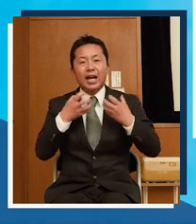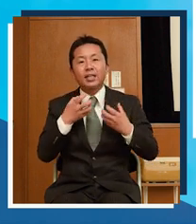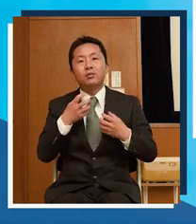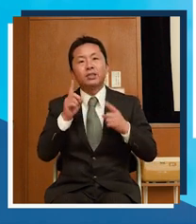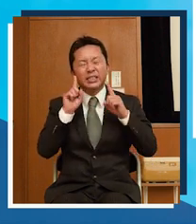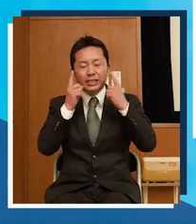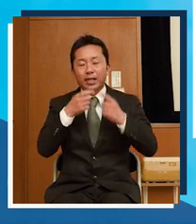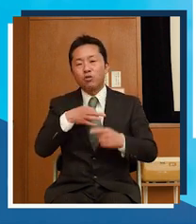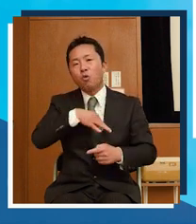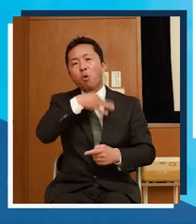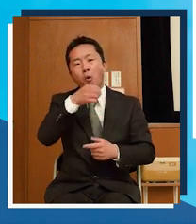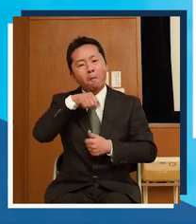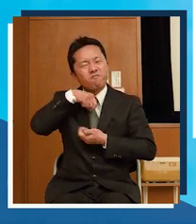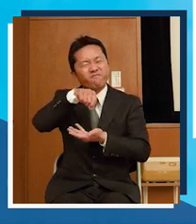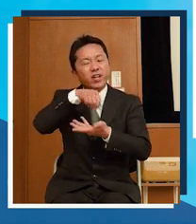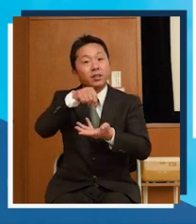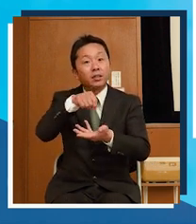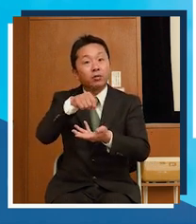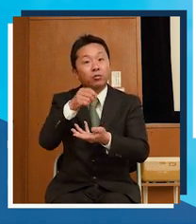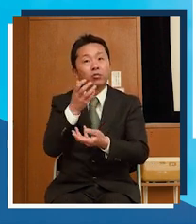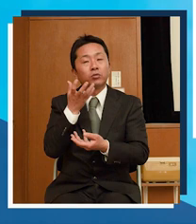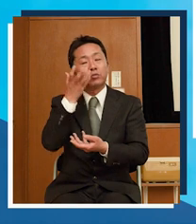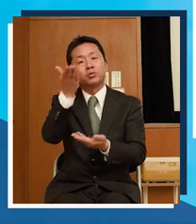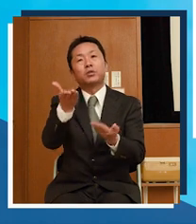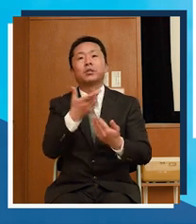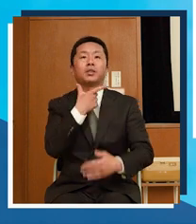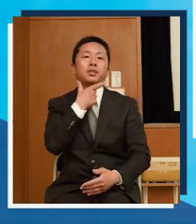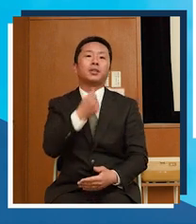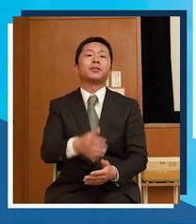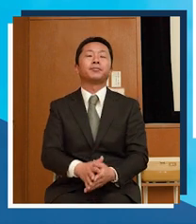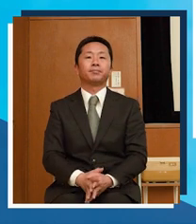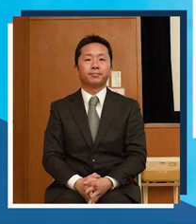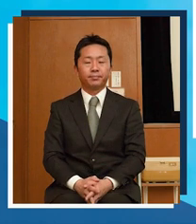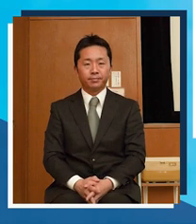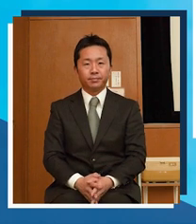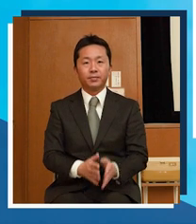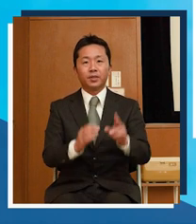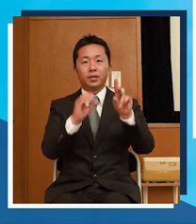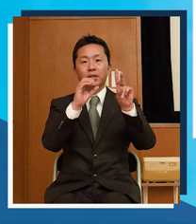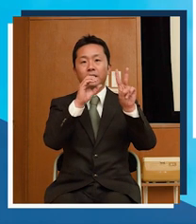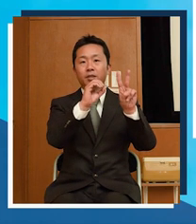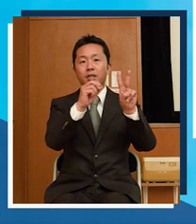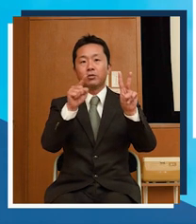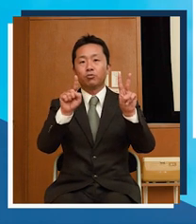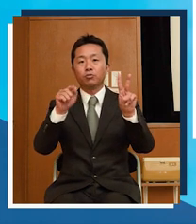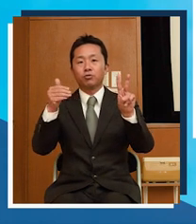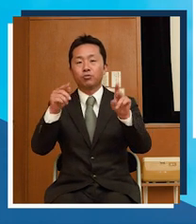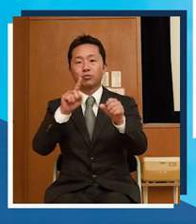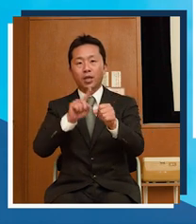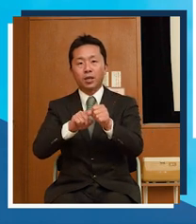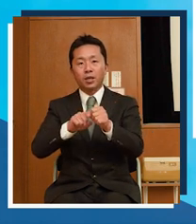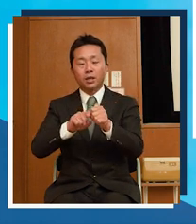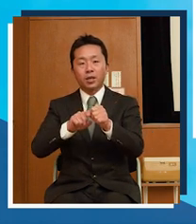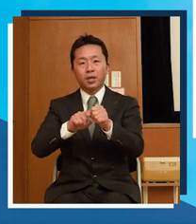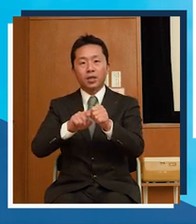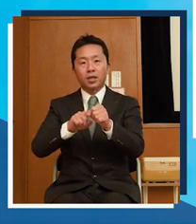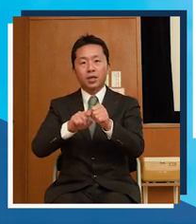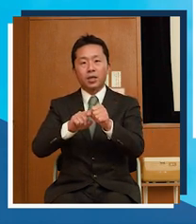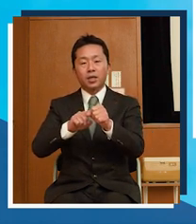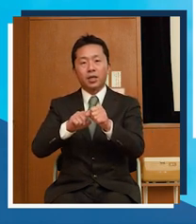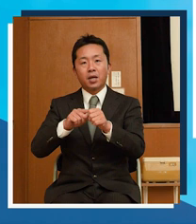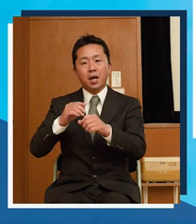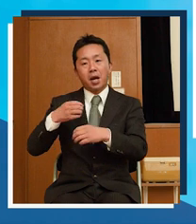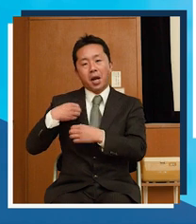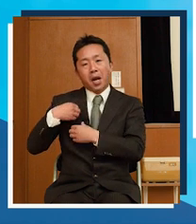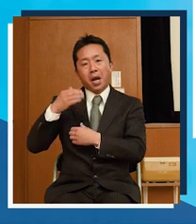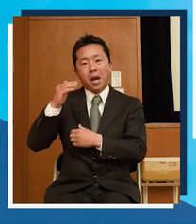きたことを皆さんにも是非想像していただきたいと思います2019年え海軍兵が女性を殺害した